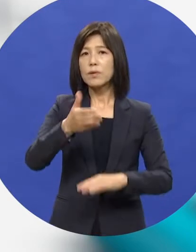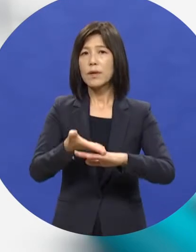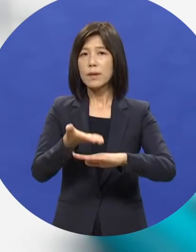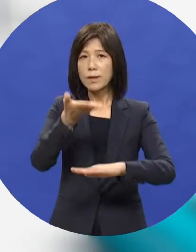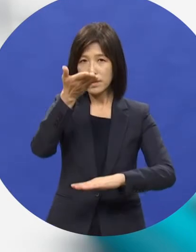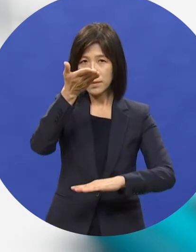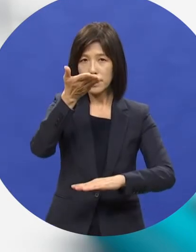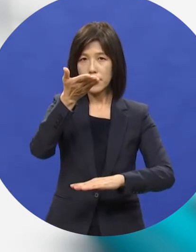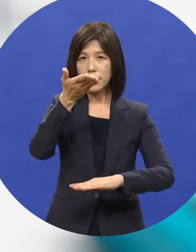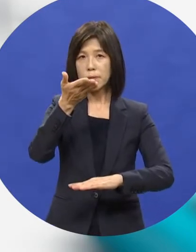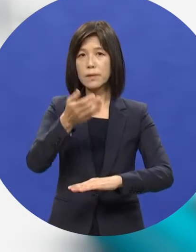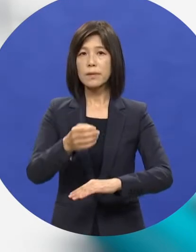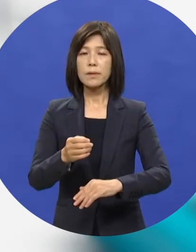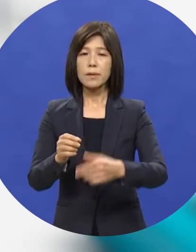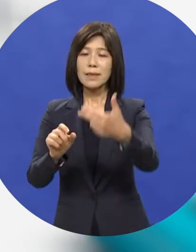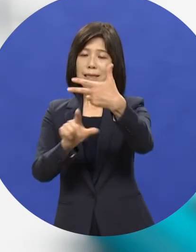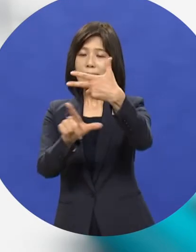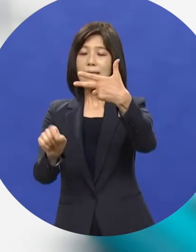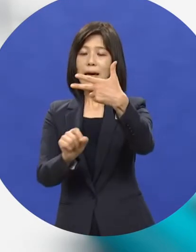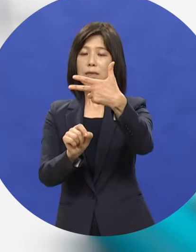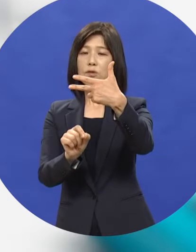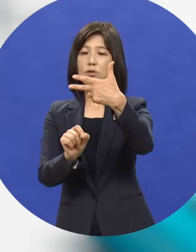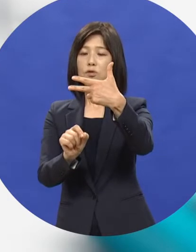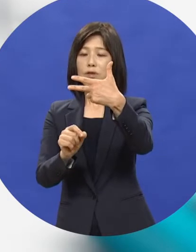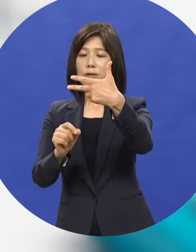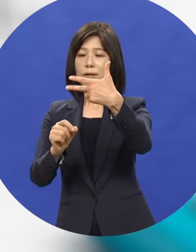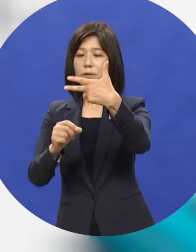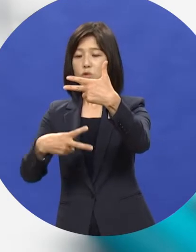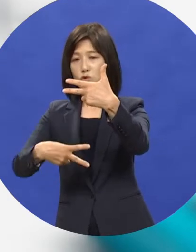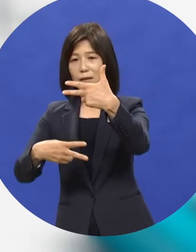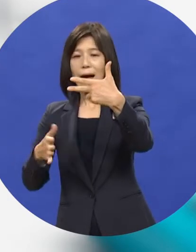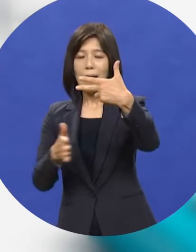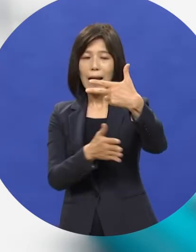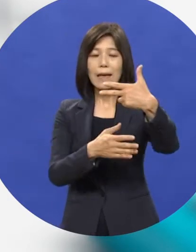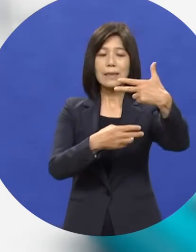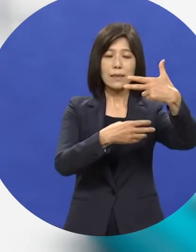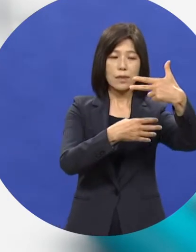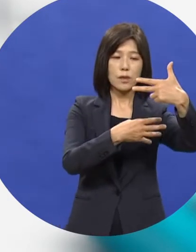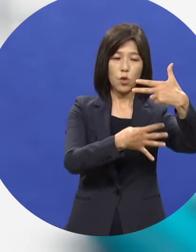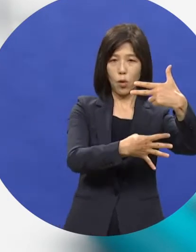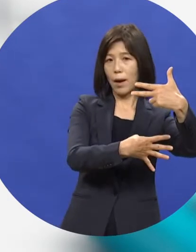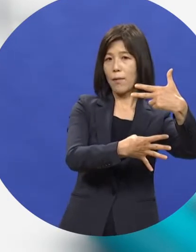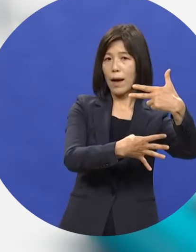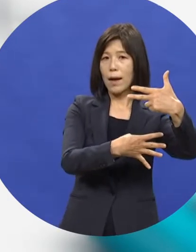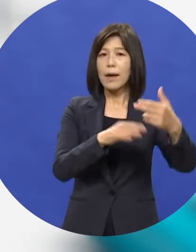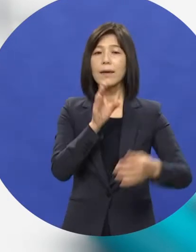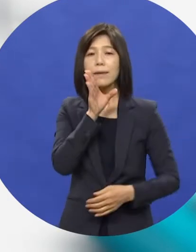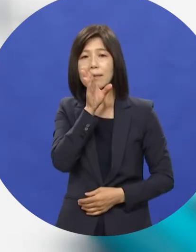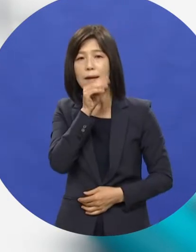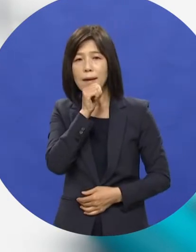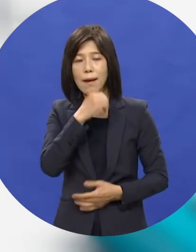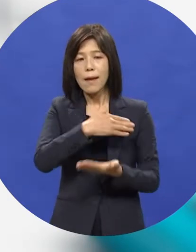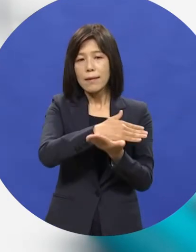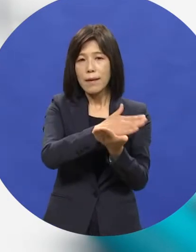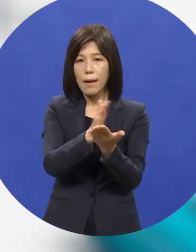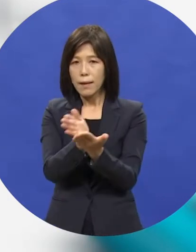方、2日金曜日から4日日曜日は年齢制限なしです